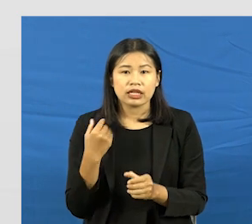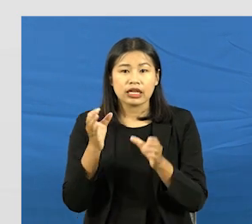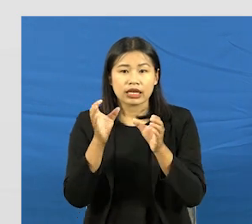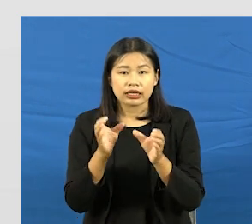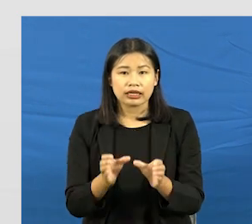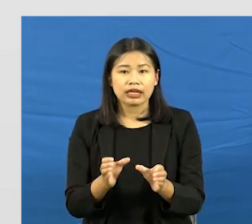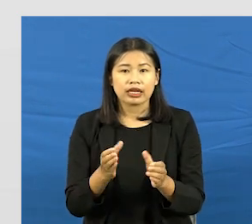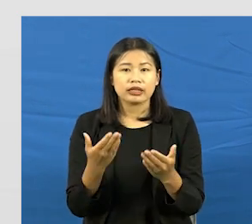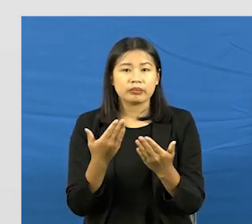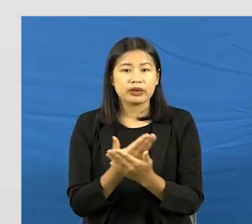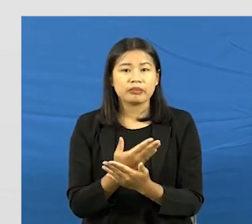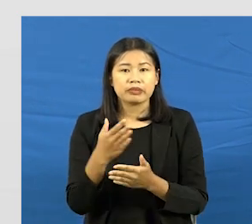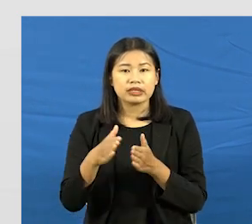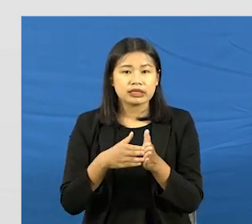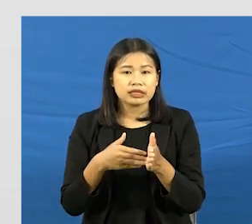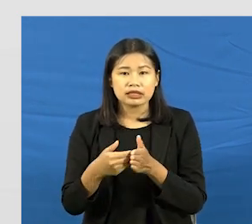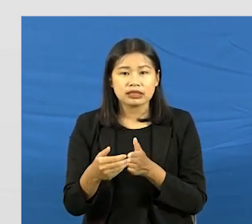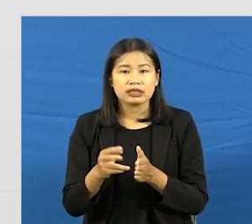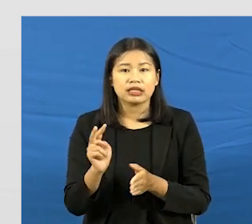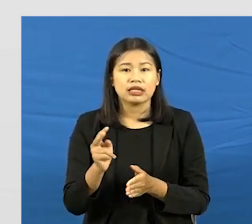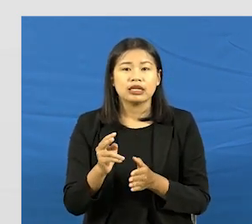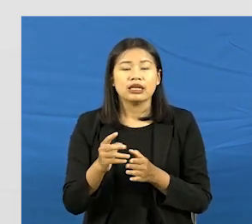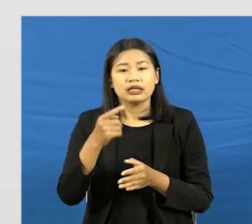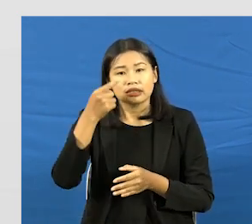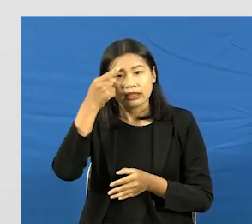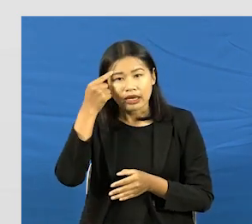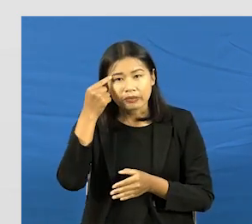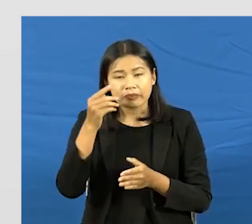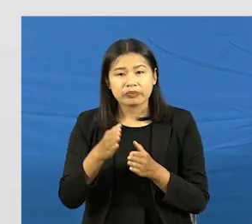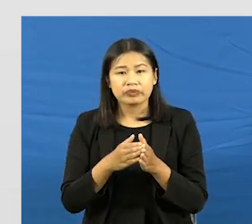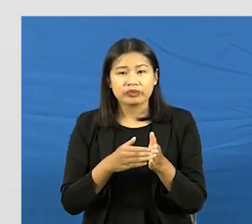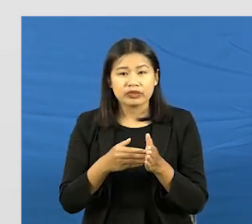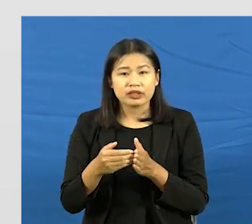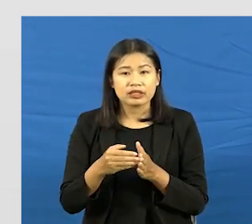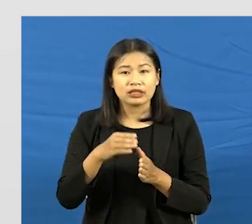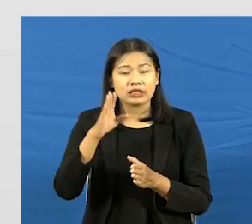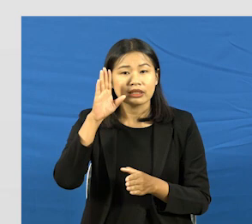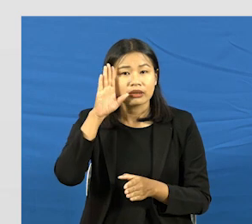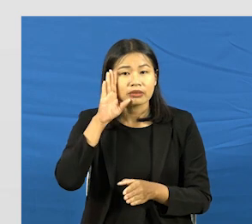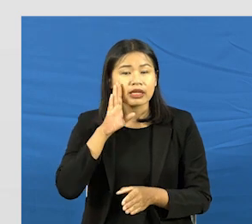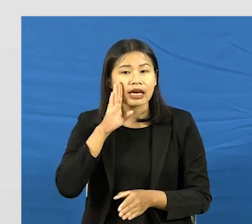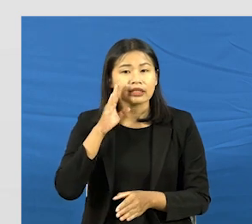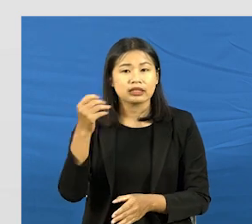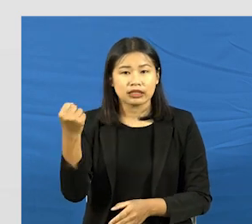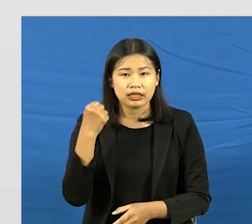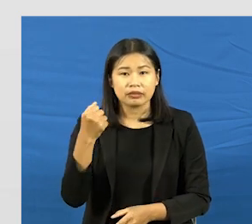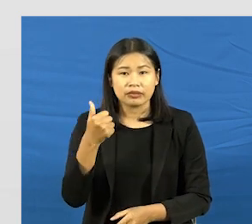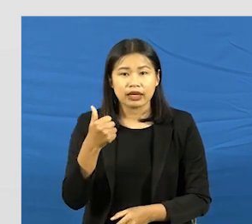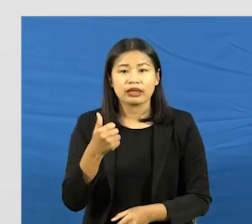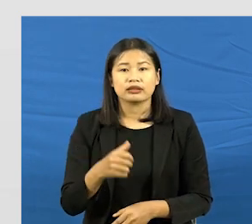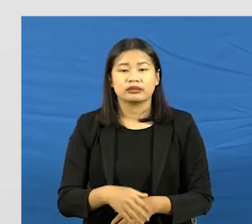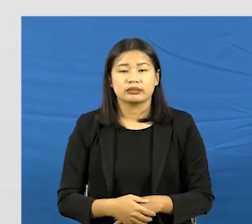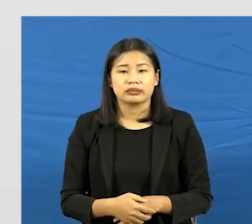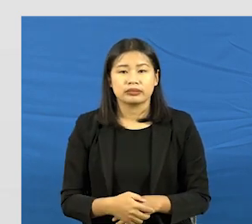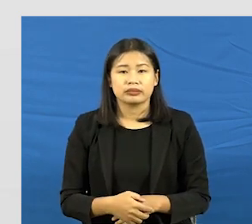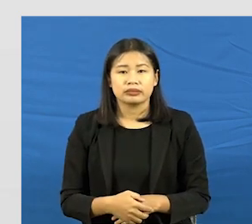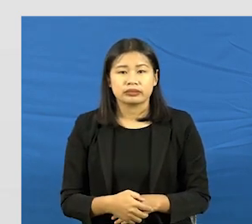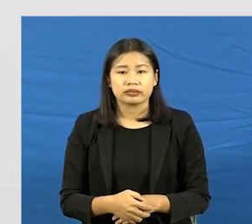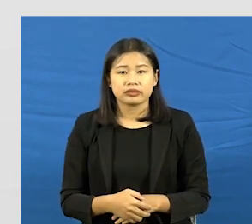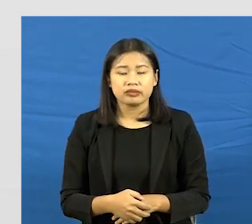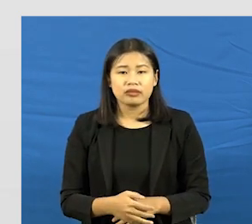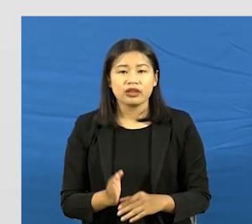นปีที่2ก็อาจจะขยายไปเรื่องของกางเกงทรงสุภาพสีอื่นสีน้ำตาลเข้มหรือว่าสีดำนะฮะได้นะ